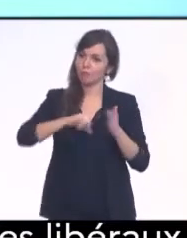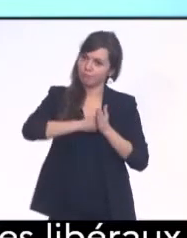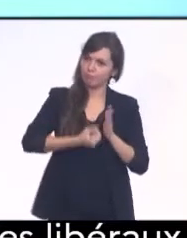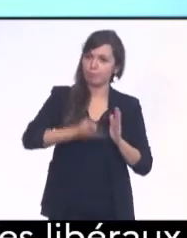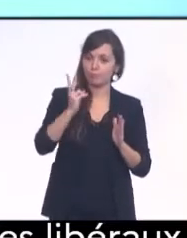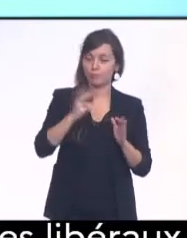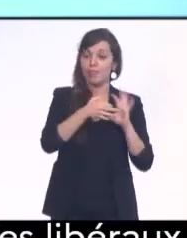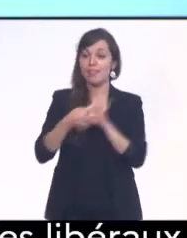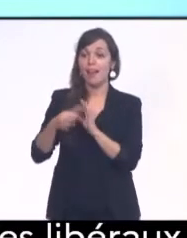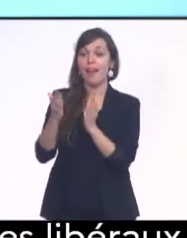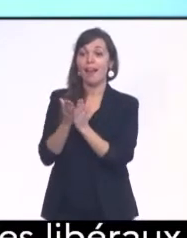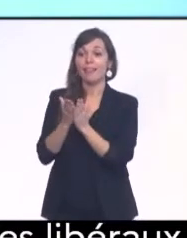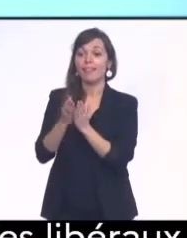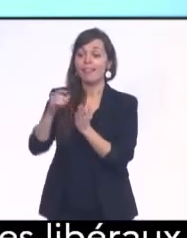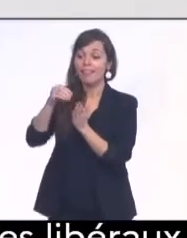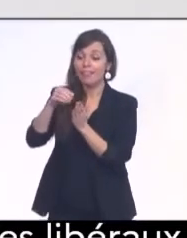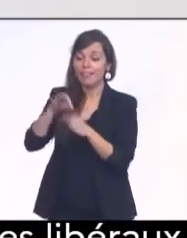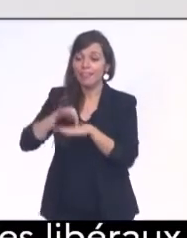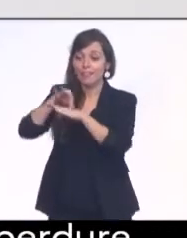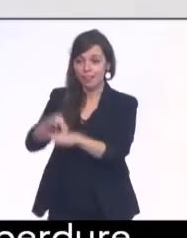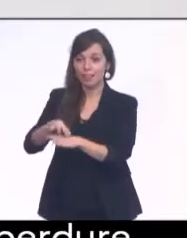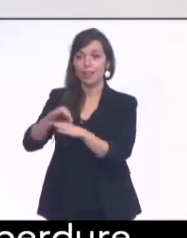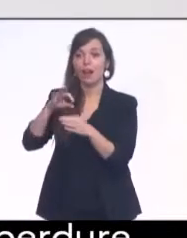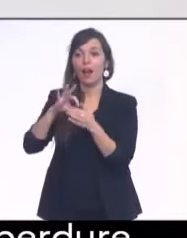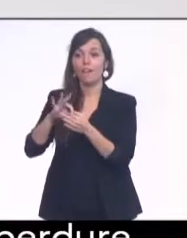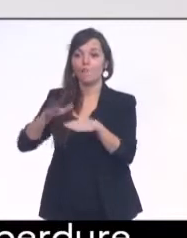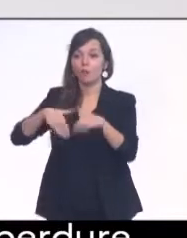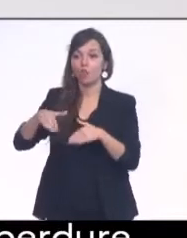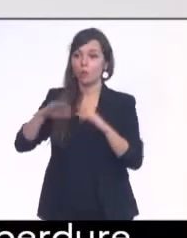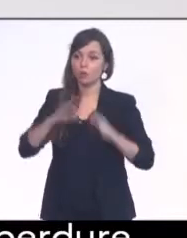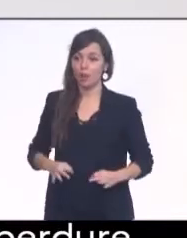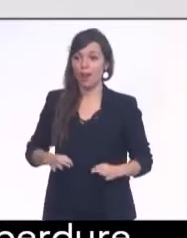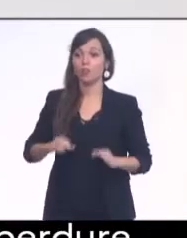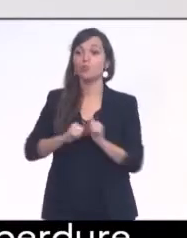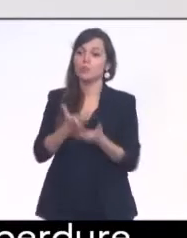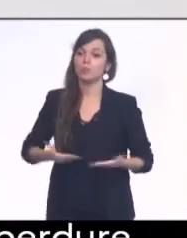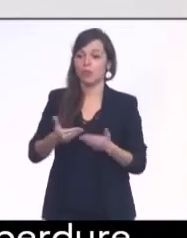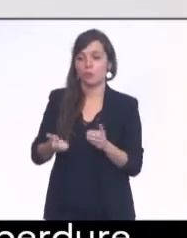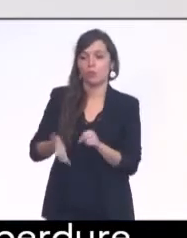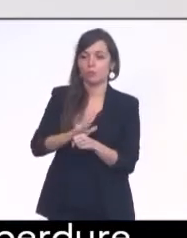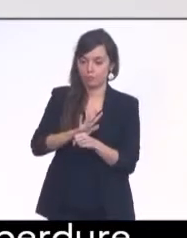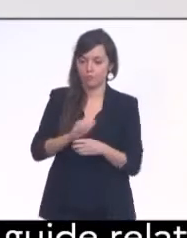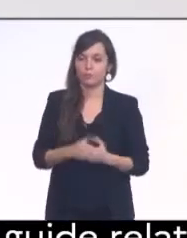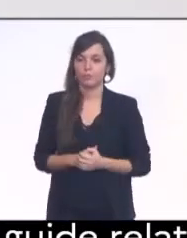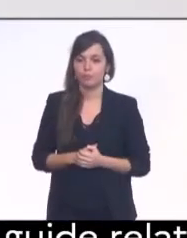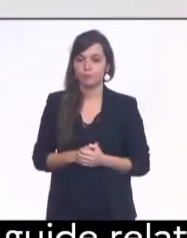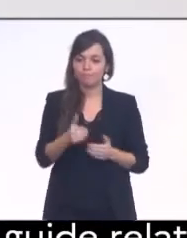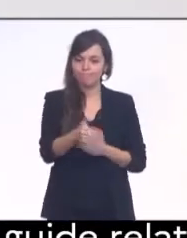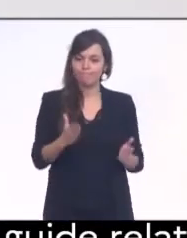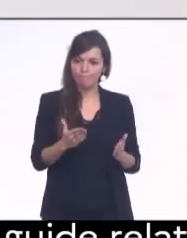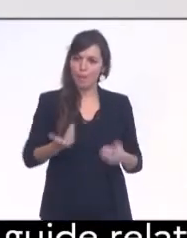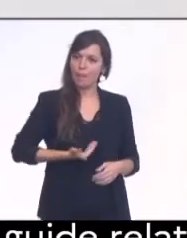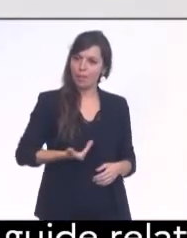du guide relatif au fonctionnement des écoles et établissements scolaires dans le contexte de la Covid-19. Les maternelles,